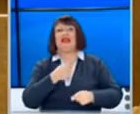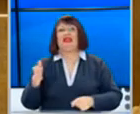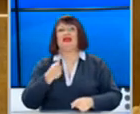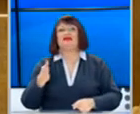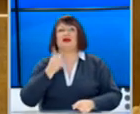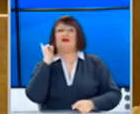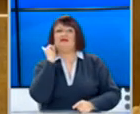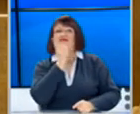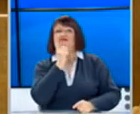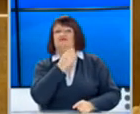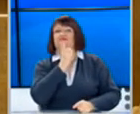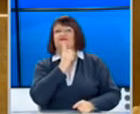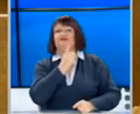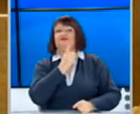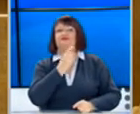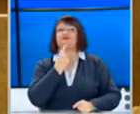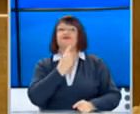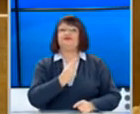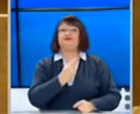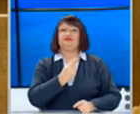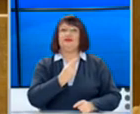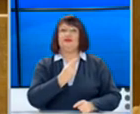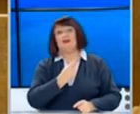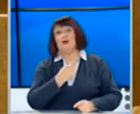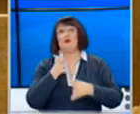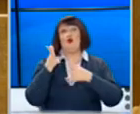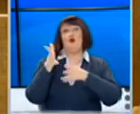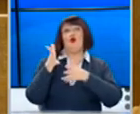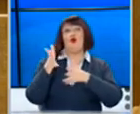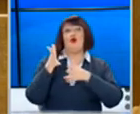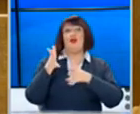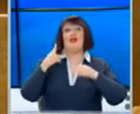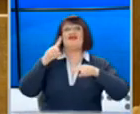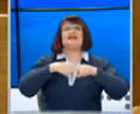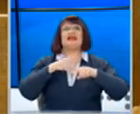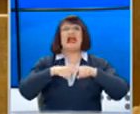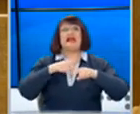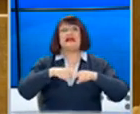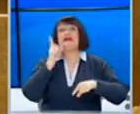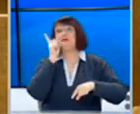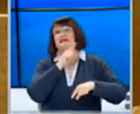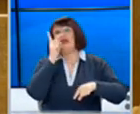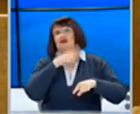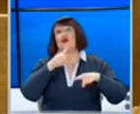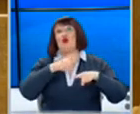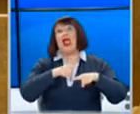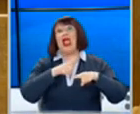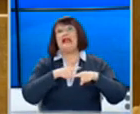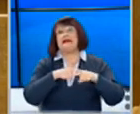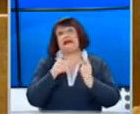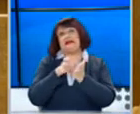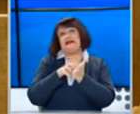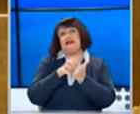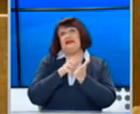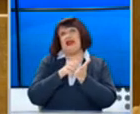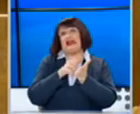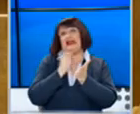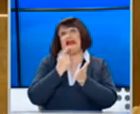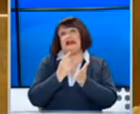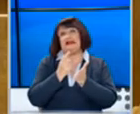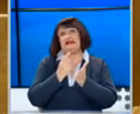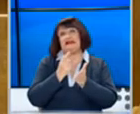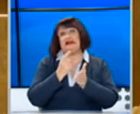Διότι με αυτούς που τώρα λέτε παλικάρια της φακής, περπατάγατε ώμο με ώμο στα συλλαλητήρια κατά της Συμφωνίας των Προσπών.